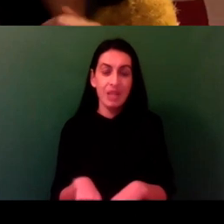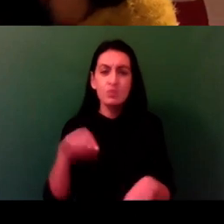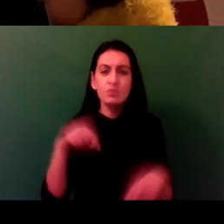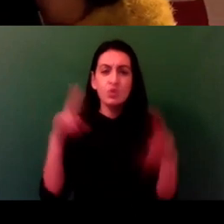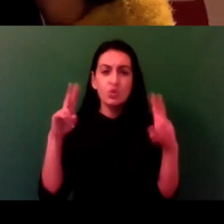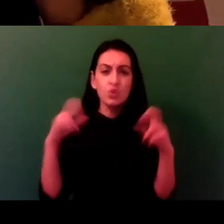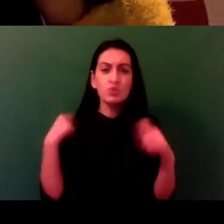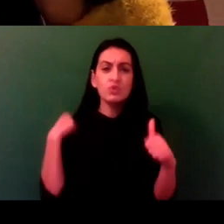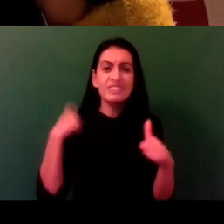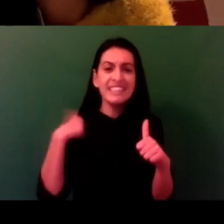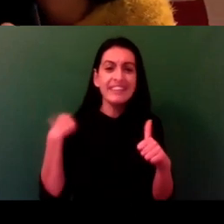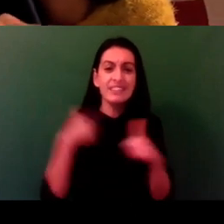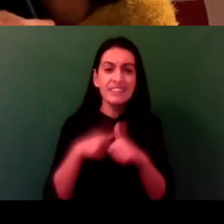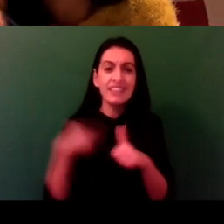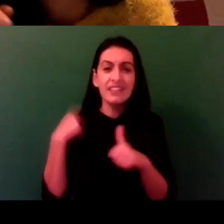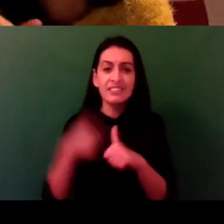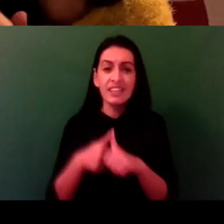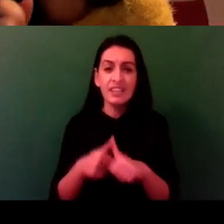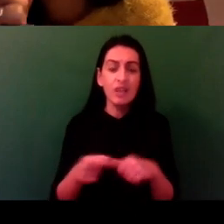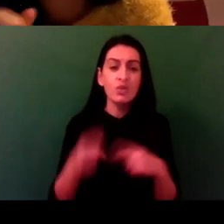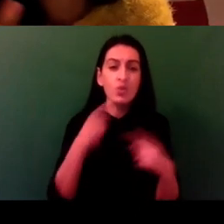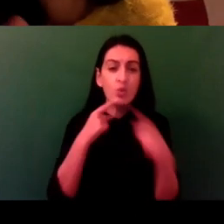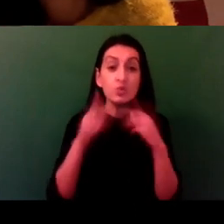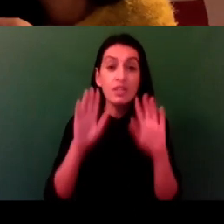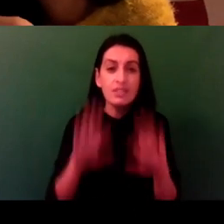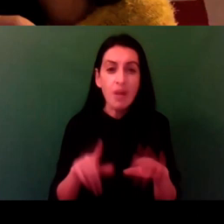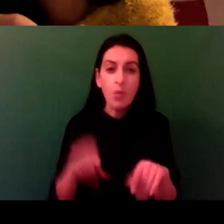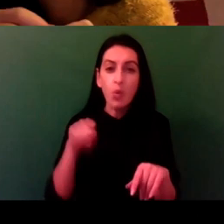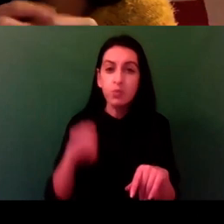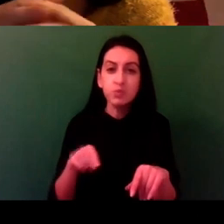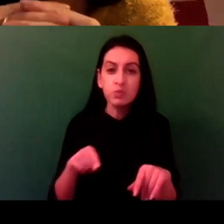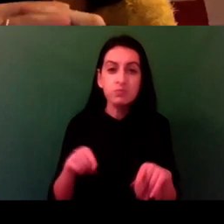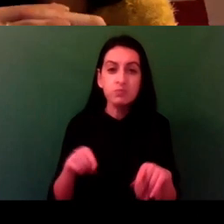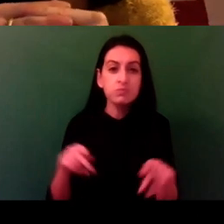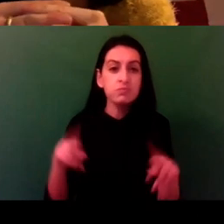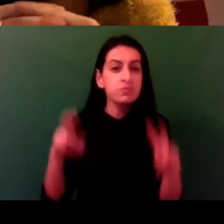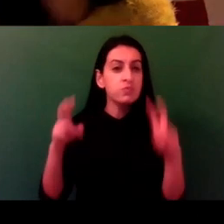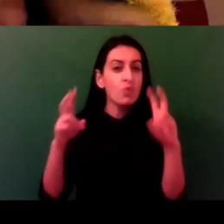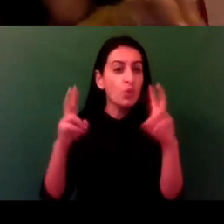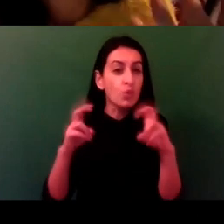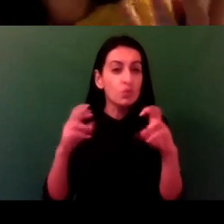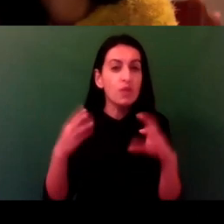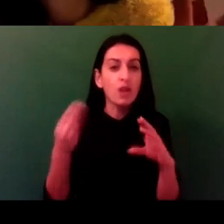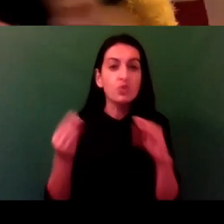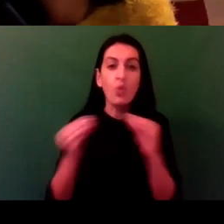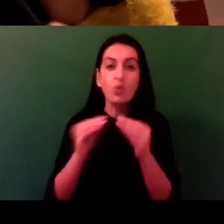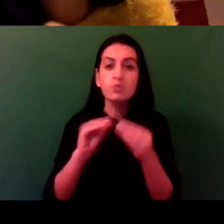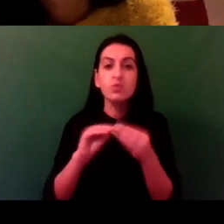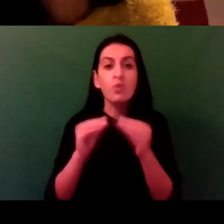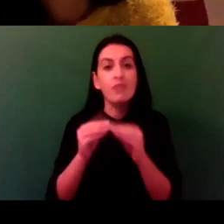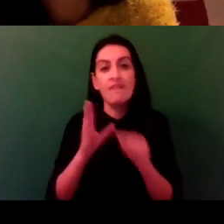başka çözümsüzlüklerle yine karşılaşacağız. Belki şu noktada, hani bu bir önceki oturumda bahsi geçen yeryüzü